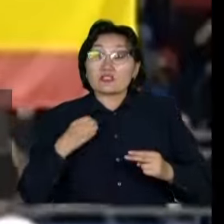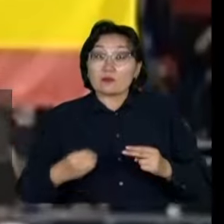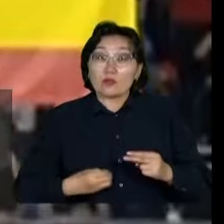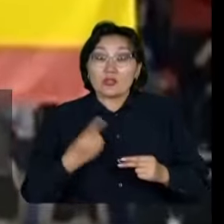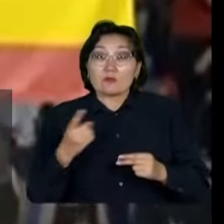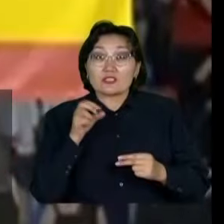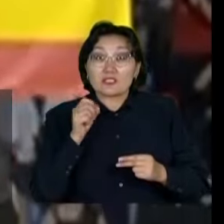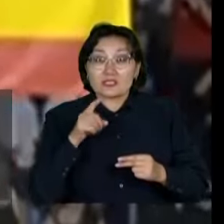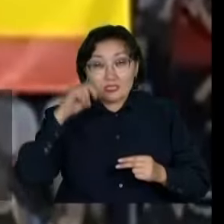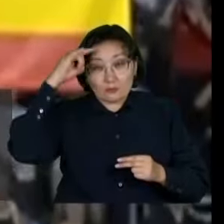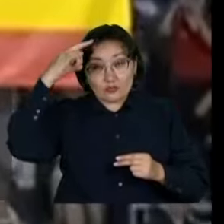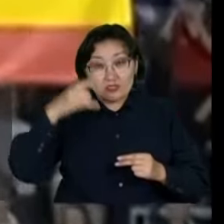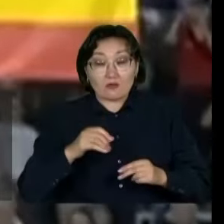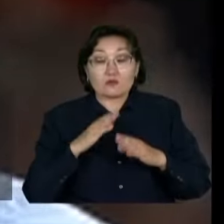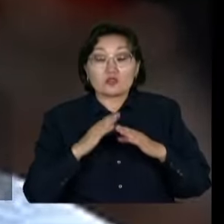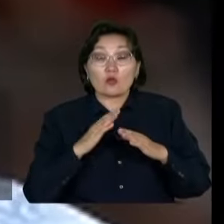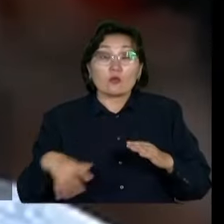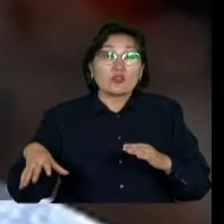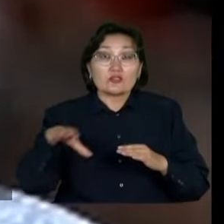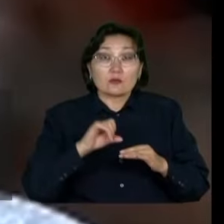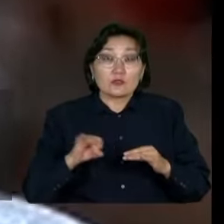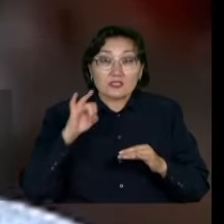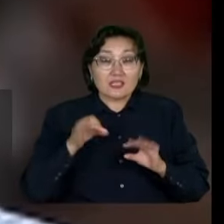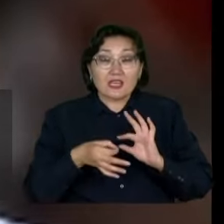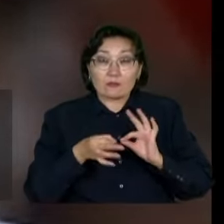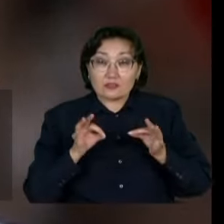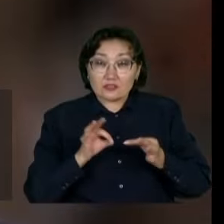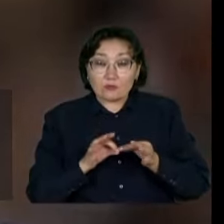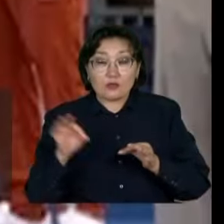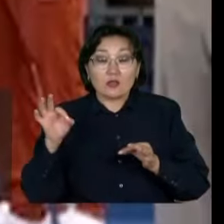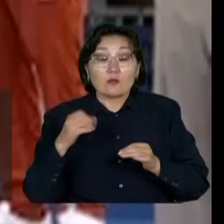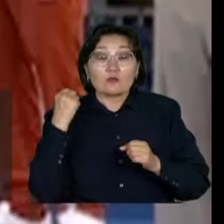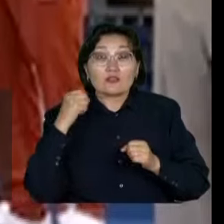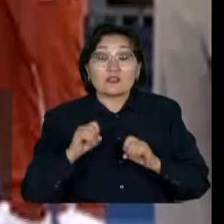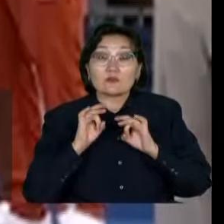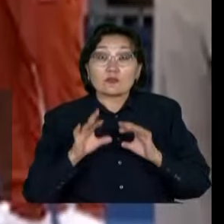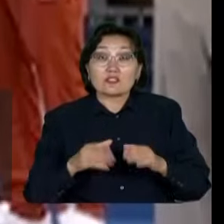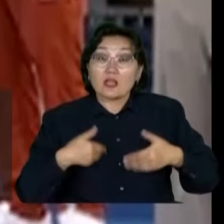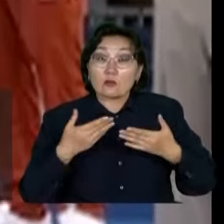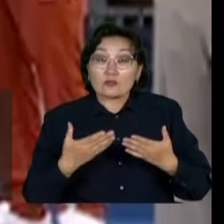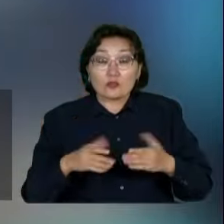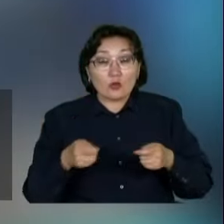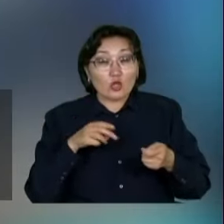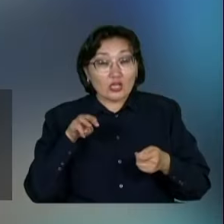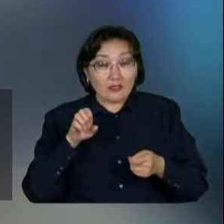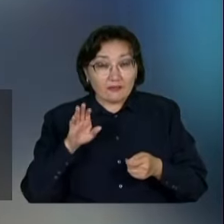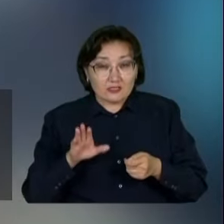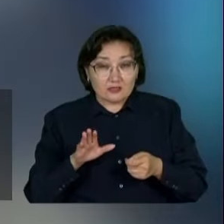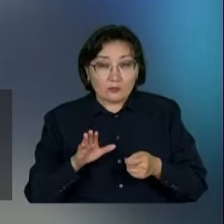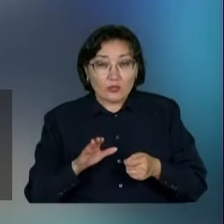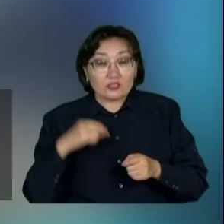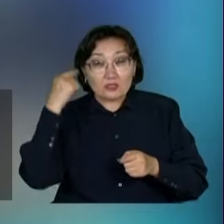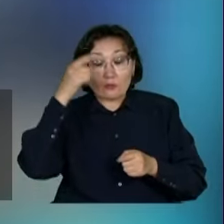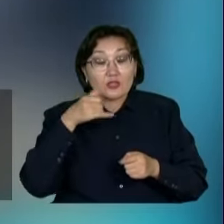первым золотом казахстанских дзюдоистов за всю историю Олимпиады. С победой чемпиона поздравил и президент Касым-Жомарт Токаев. Он